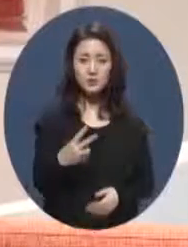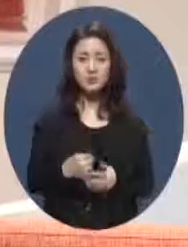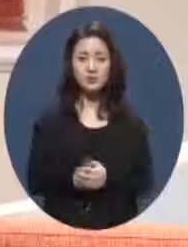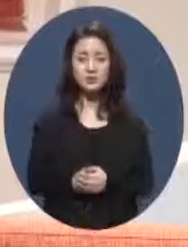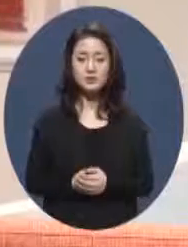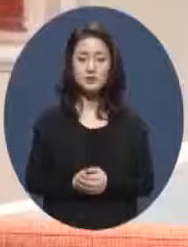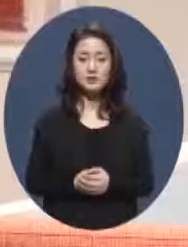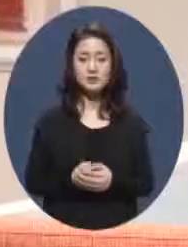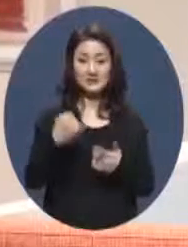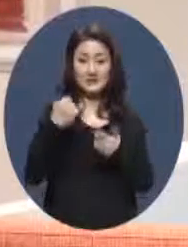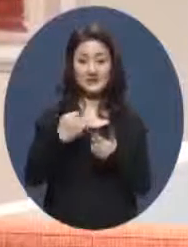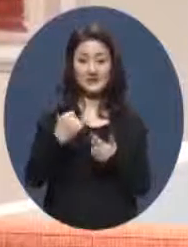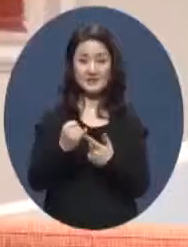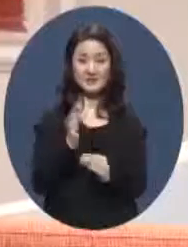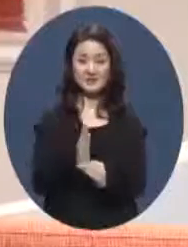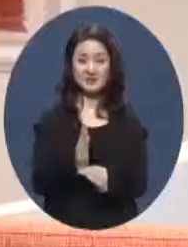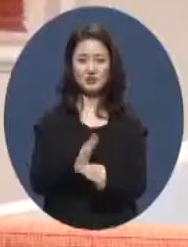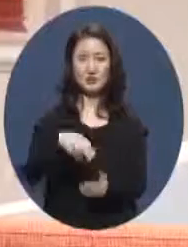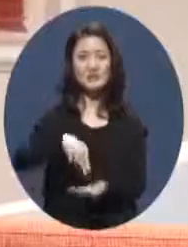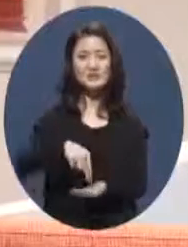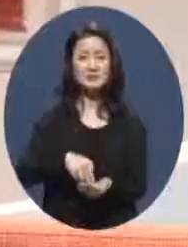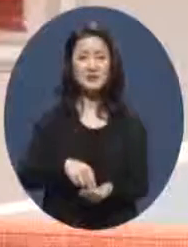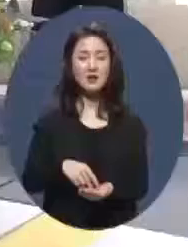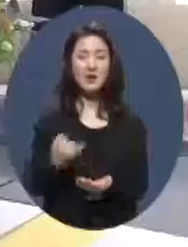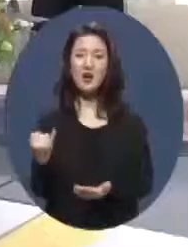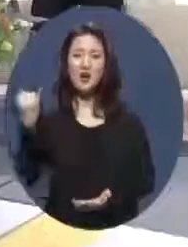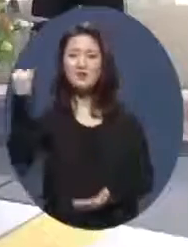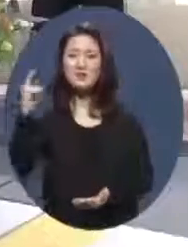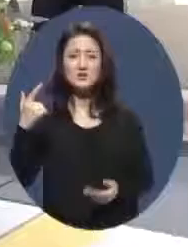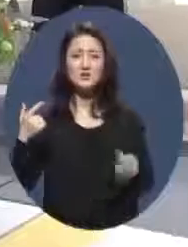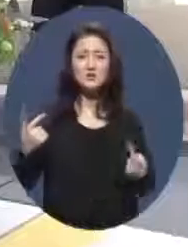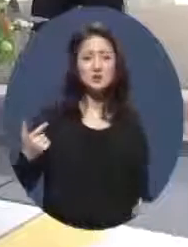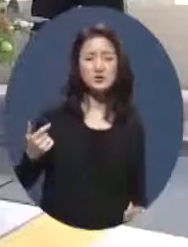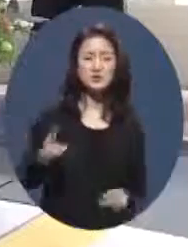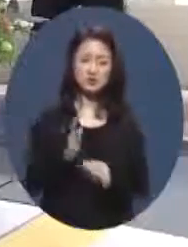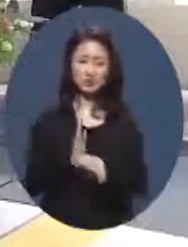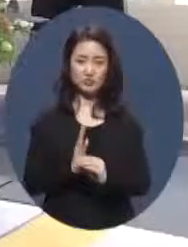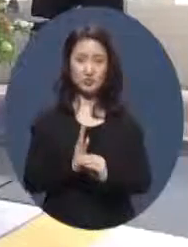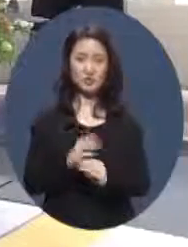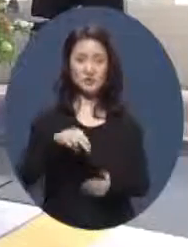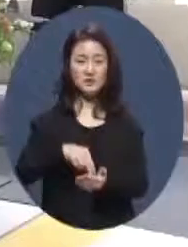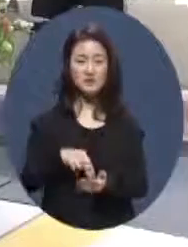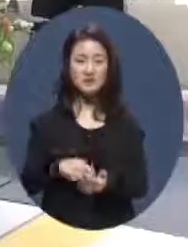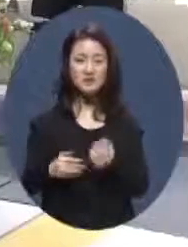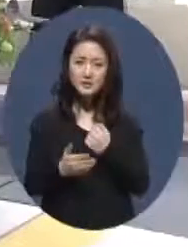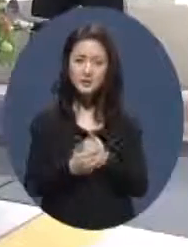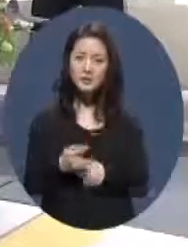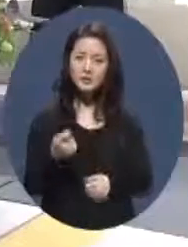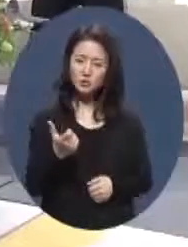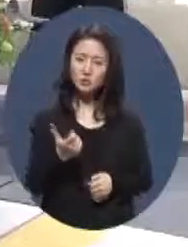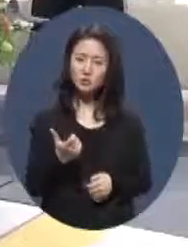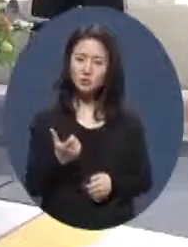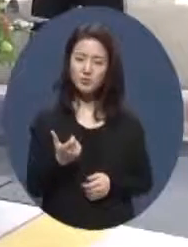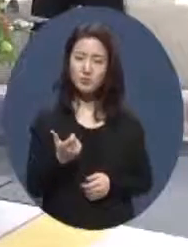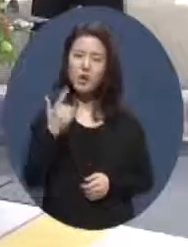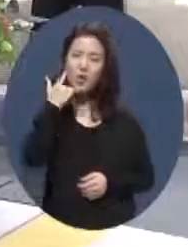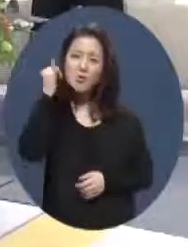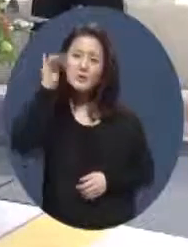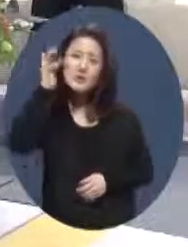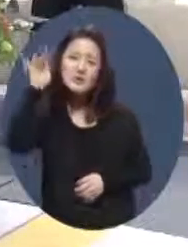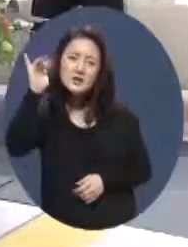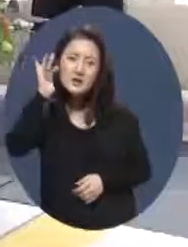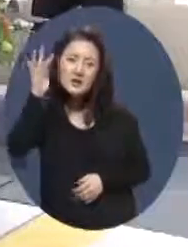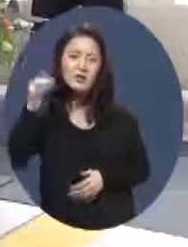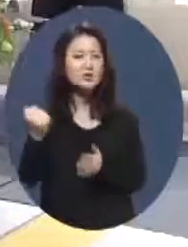엄마에 대해서 이렇게 좀 배고픈 부분이 있거든요. 근데 그걸 다 채워주실 수는 없지만 하루에 10분, 15분이라도 엄마 예솔이하고